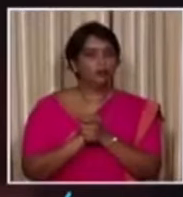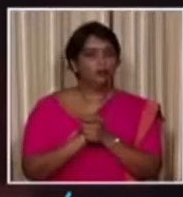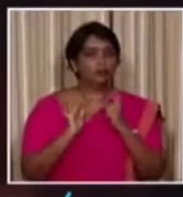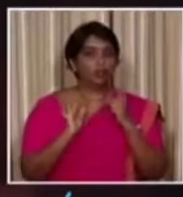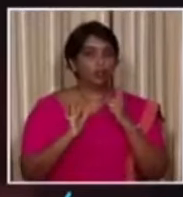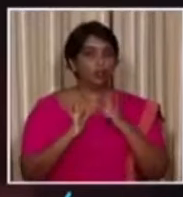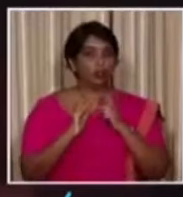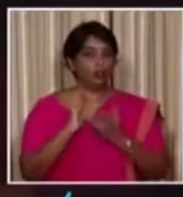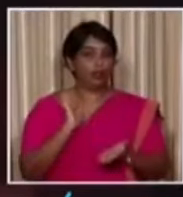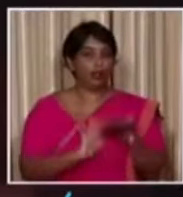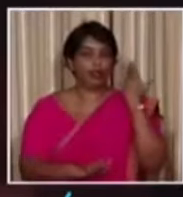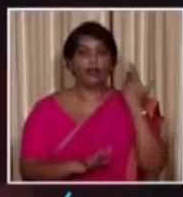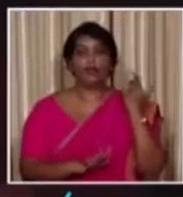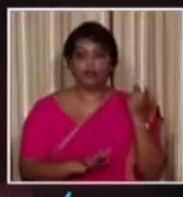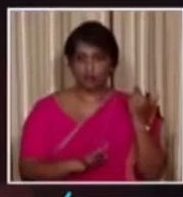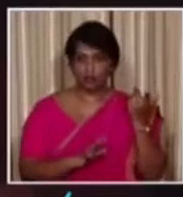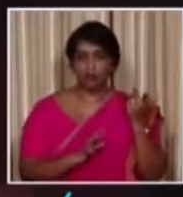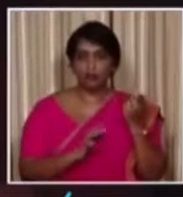පොලි ණය මුදලාලිලා.